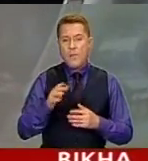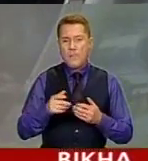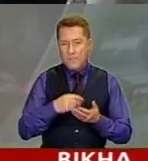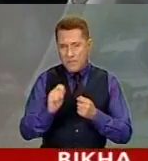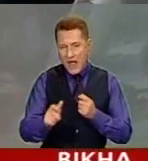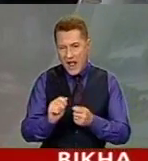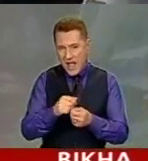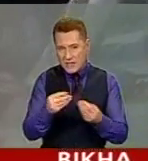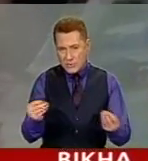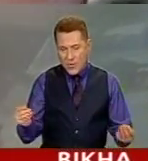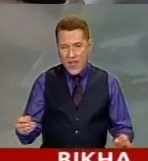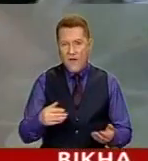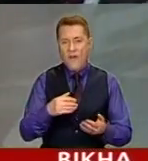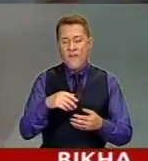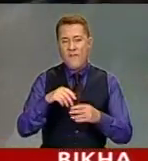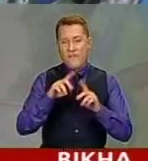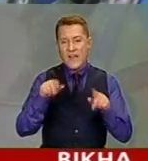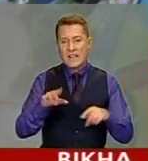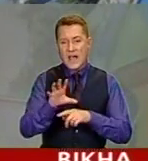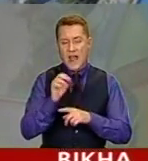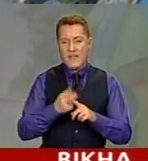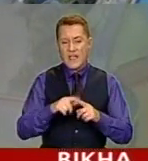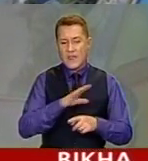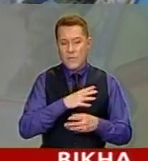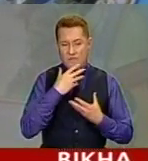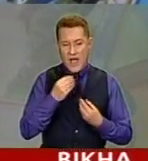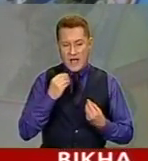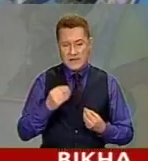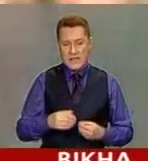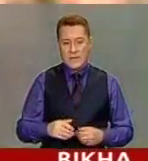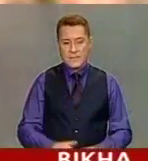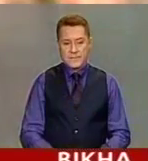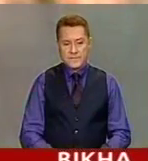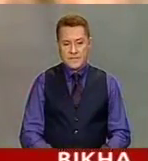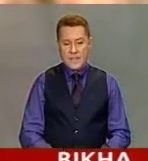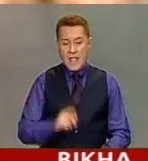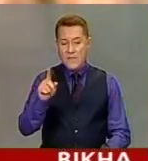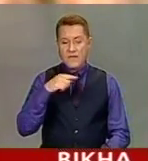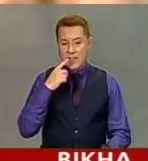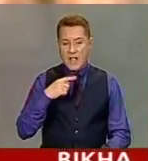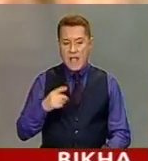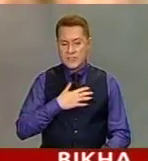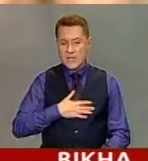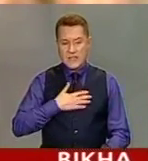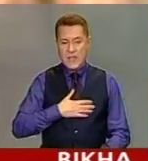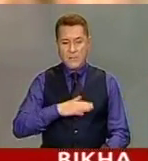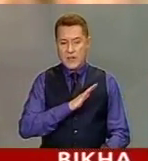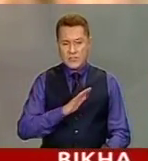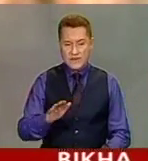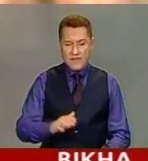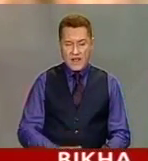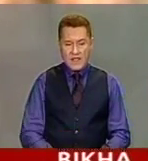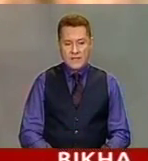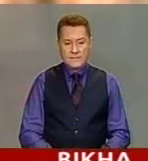показує, який був гарний, та згадує той страшний день, коли дізналася Євген у лікарні. Він каже: мам, ти тільки не переживай.